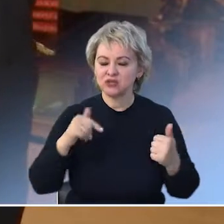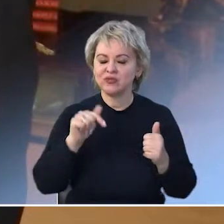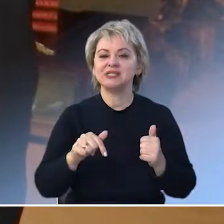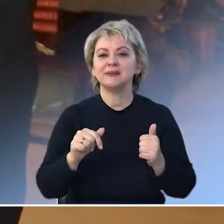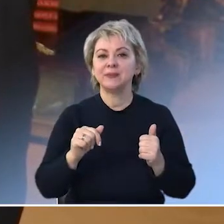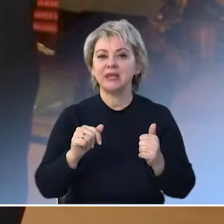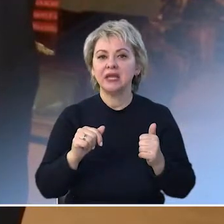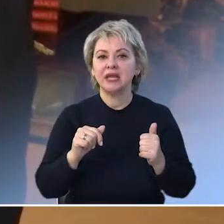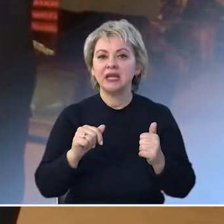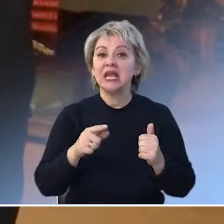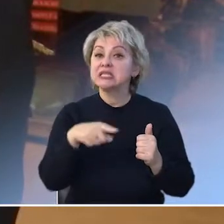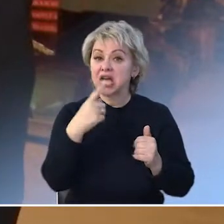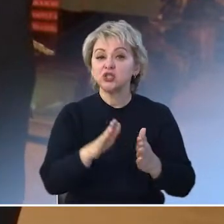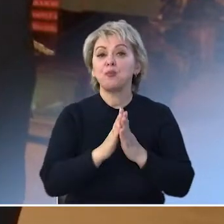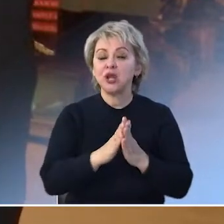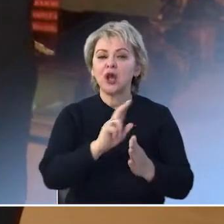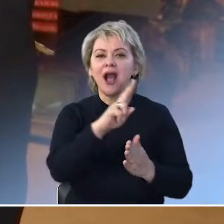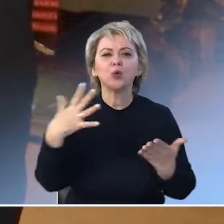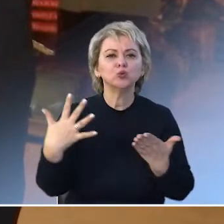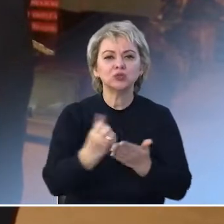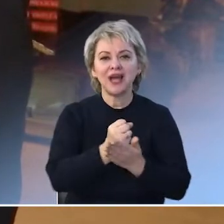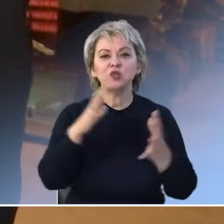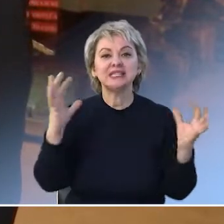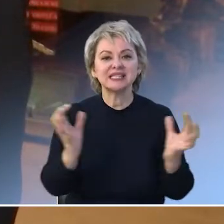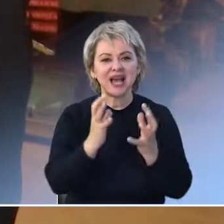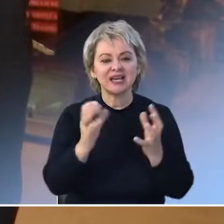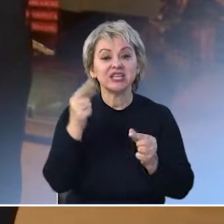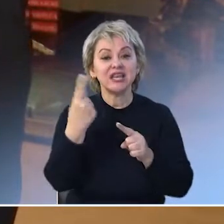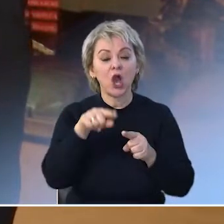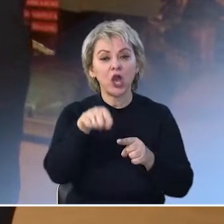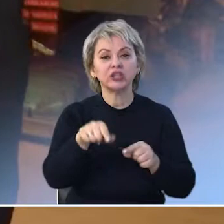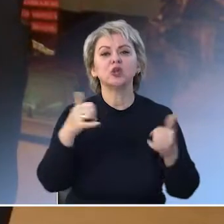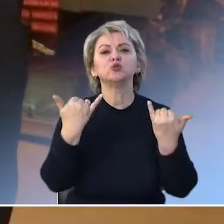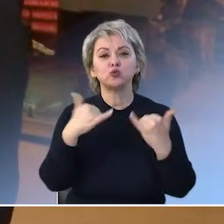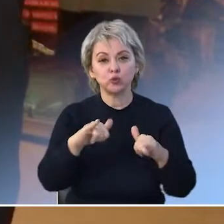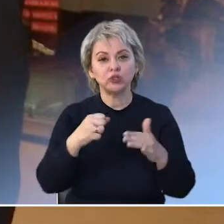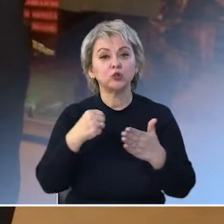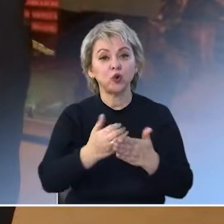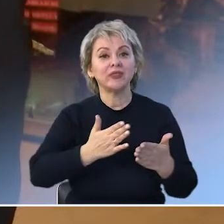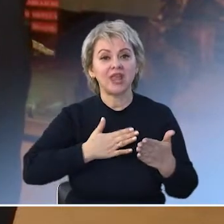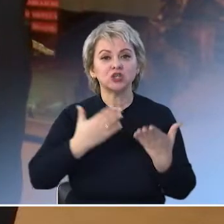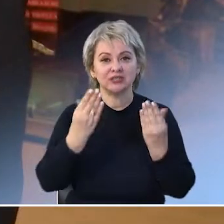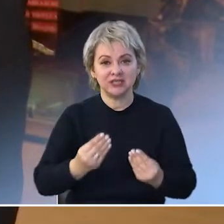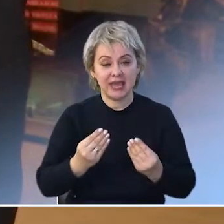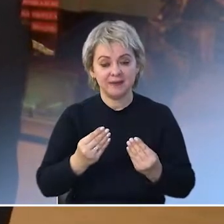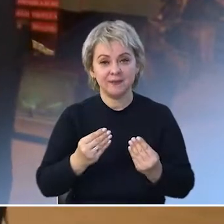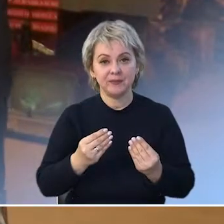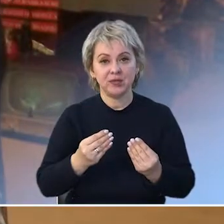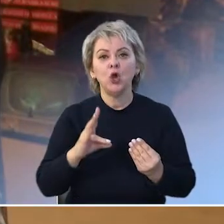здравствуйте. Здравствуйте. Скажите, пожалуйста, как удалось сохранить вот это чудо до наших